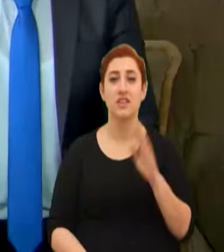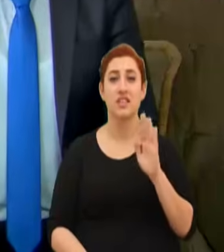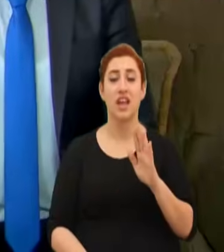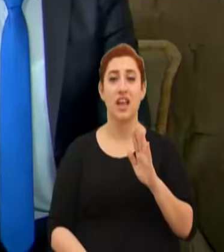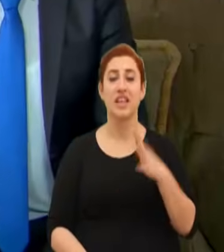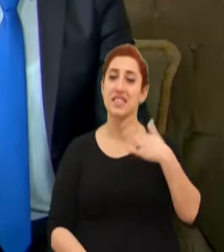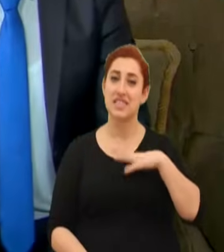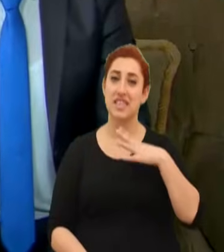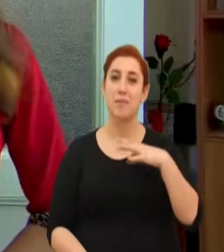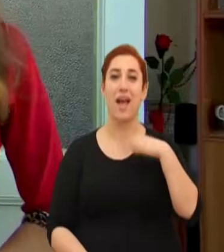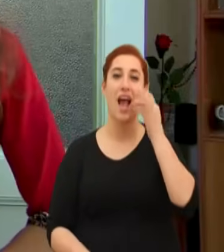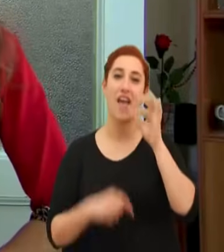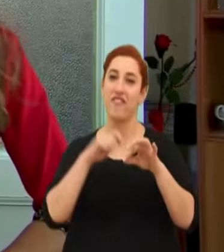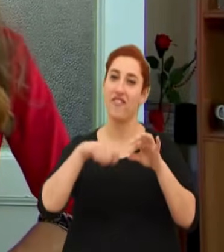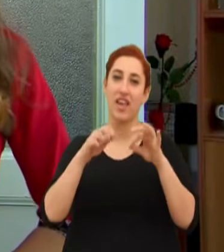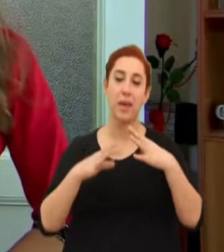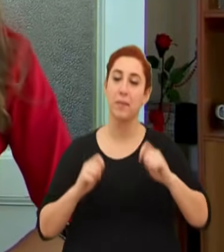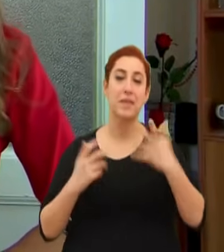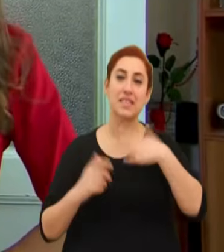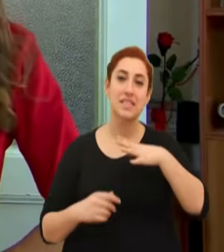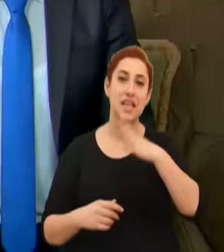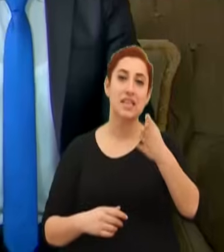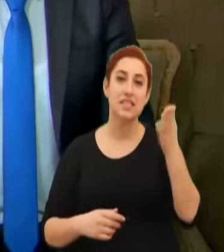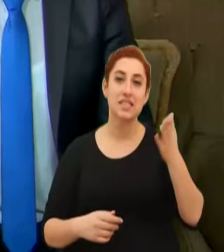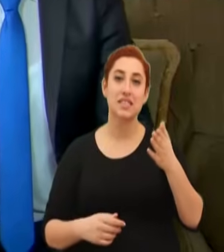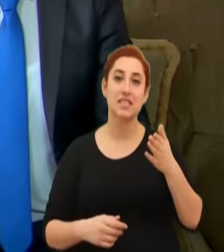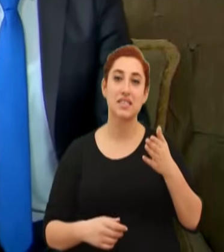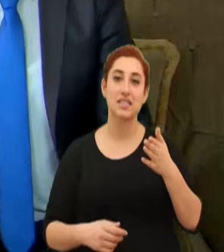Şey, isterseniz ben kahveleri yapayım. Nasıl istersiniz?